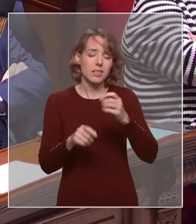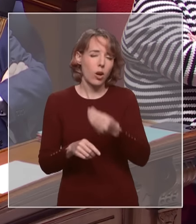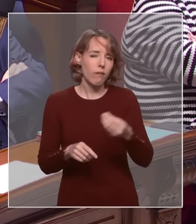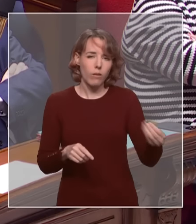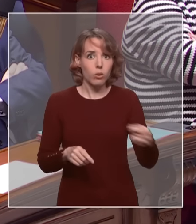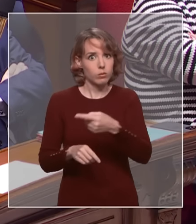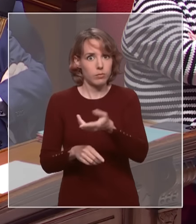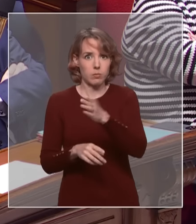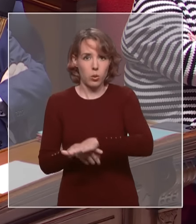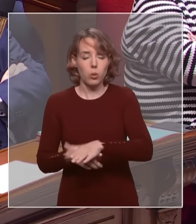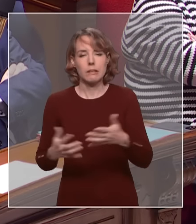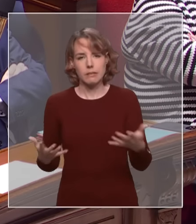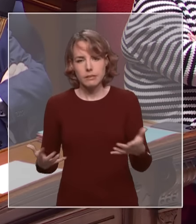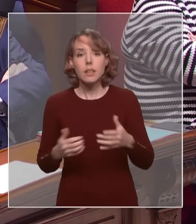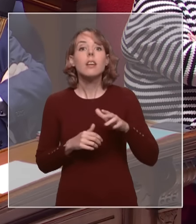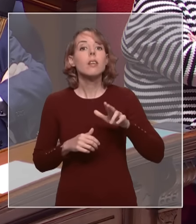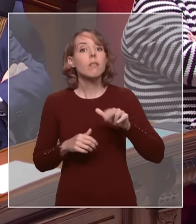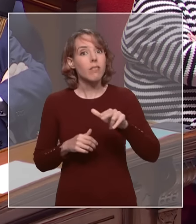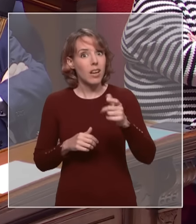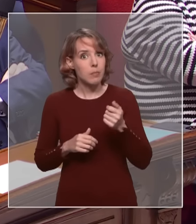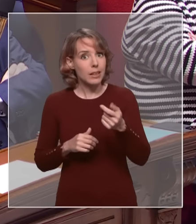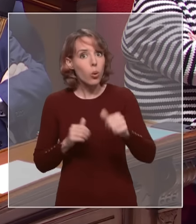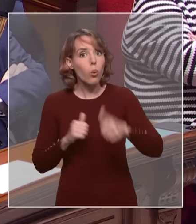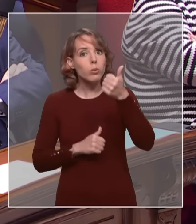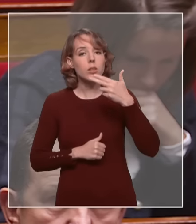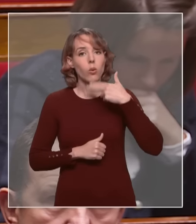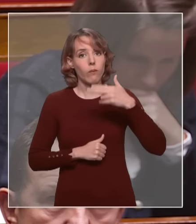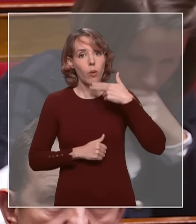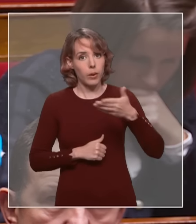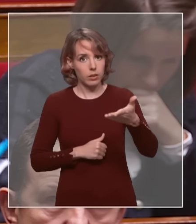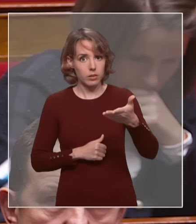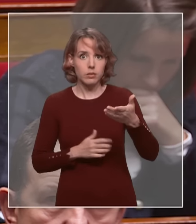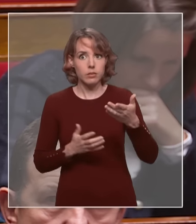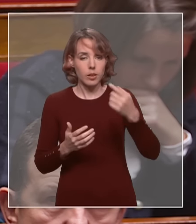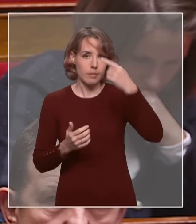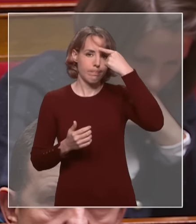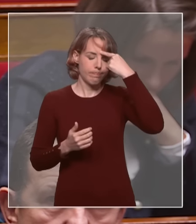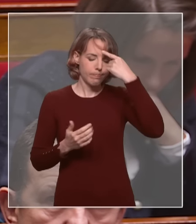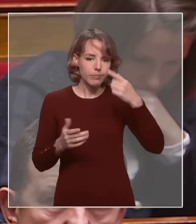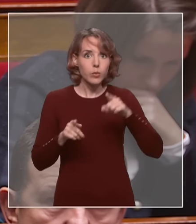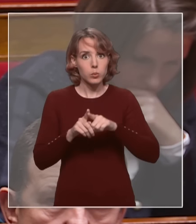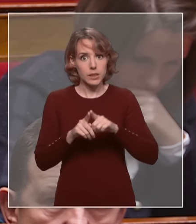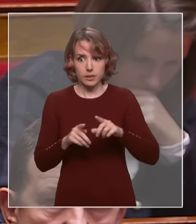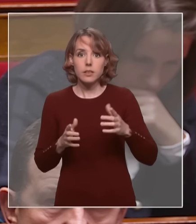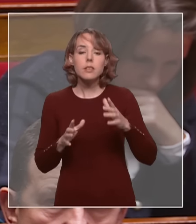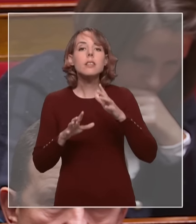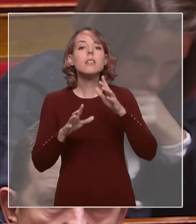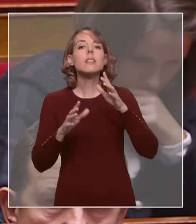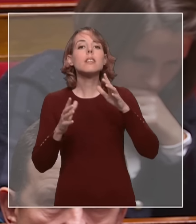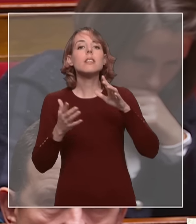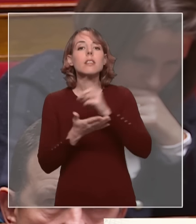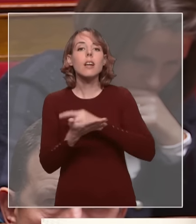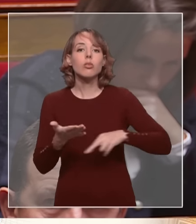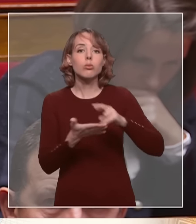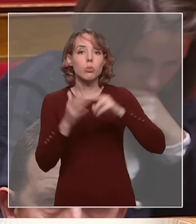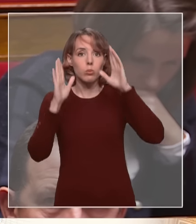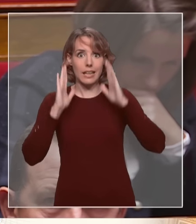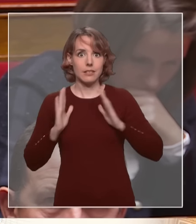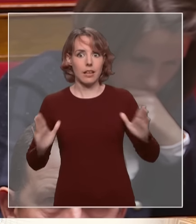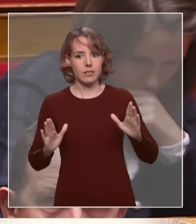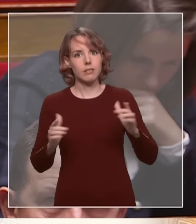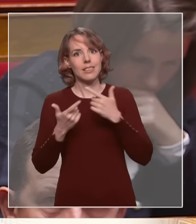le 11 novembre, mais nous commémorerons également le 80e anniversaire de la libération de l'Alsace. À cet égard, j'ai trois